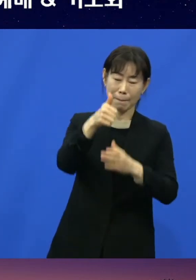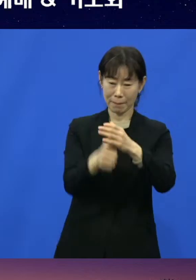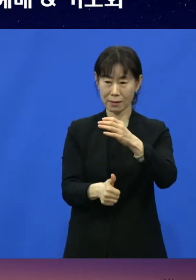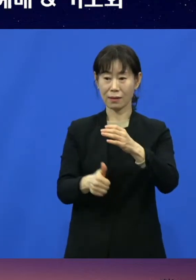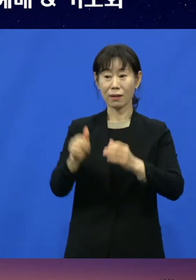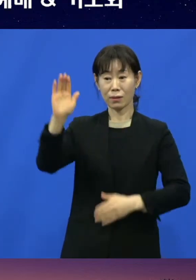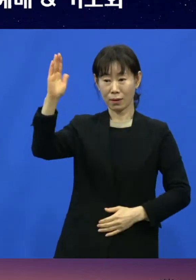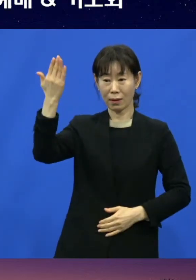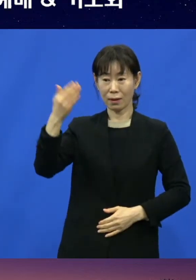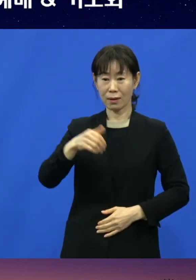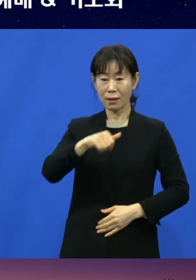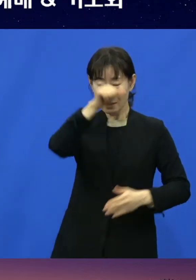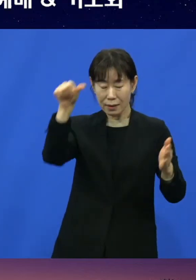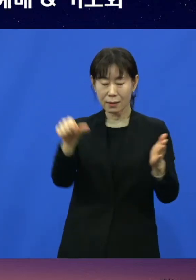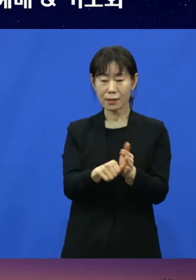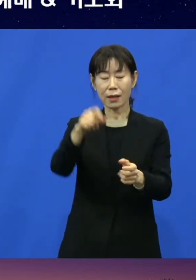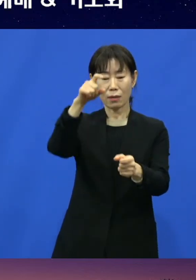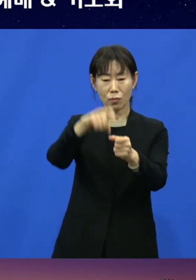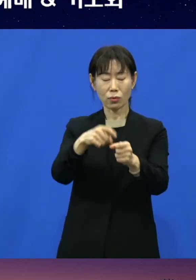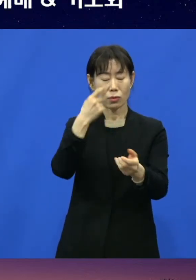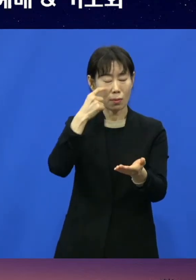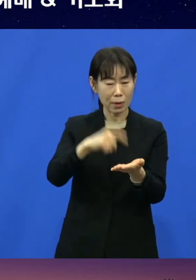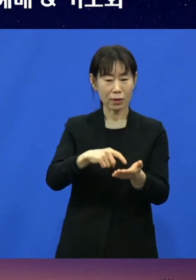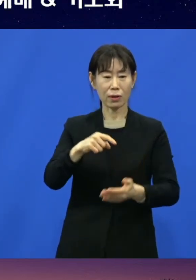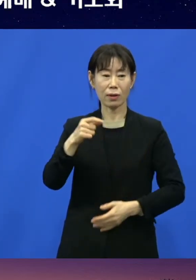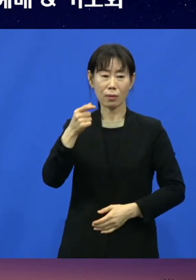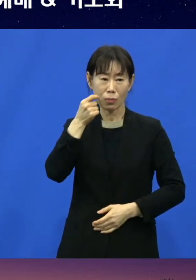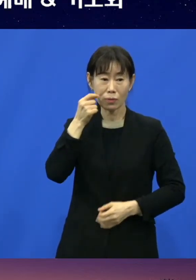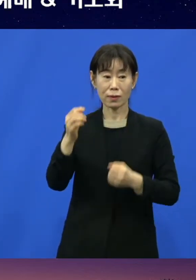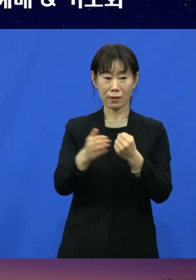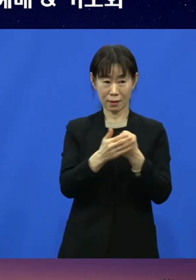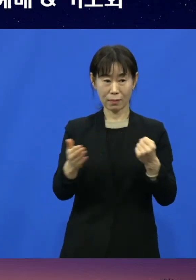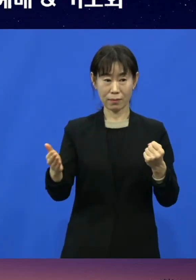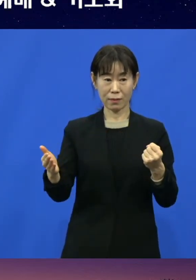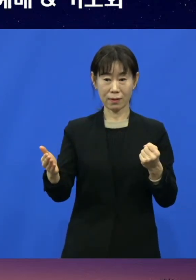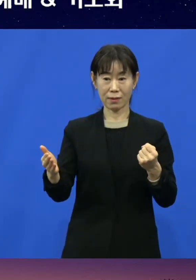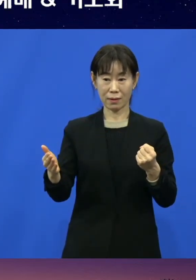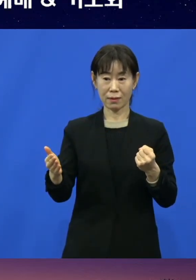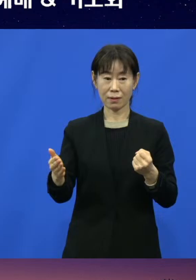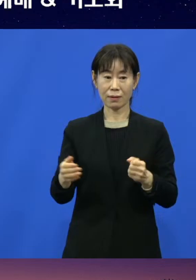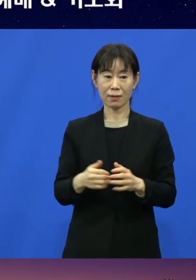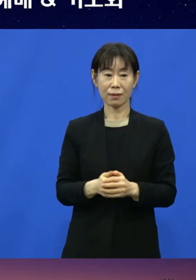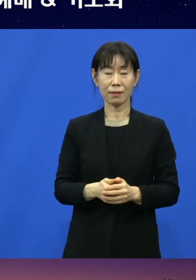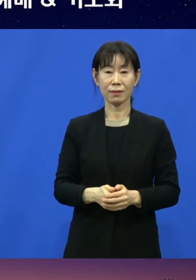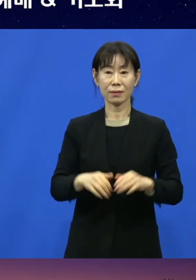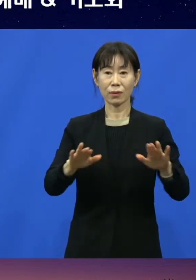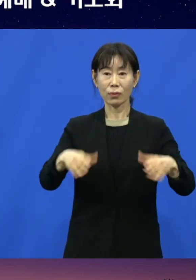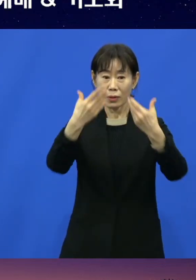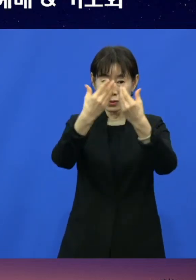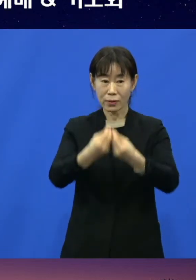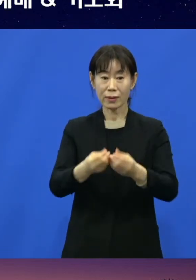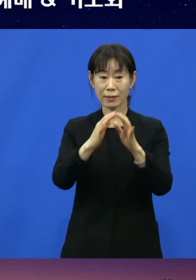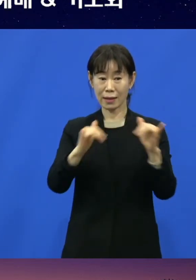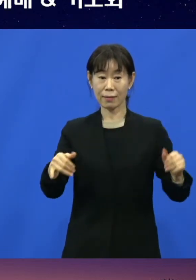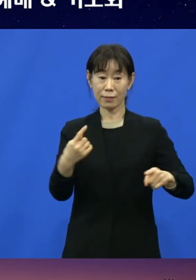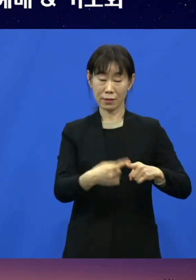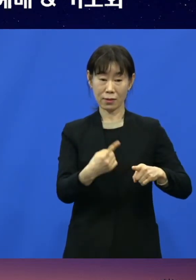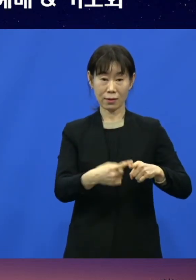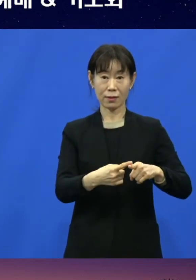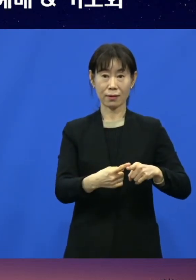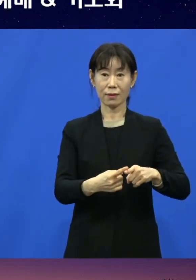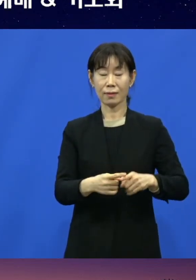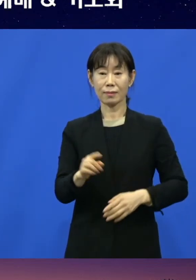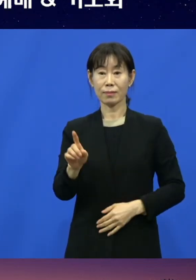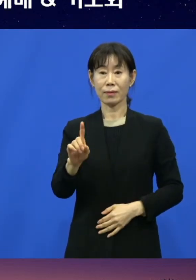삶의 목적을 발견하지 못하면 공허함이 막 밀려오는 거잖아요, 여러분. 오늘 비유에 나오는 사람과 같이 실제로